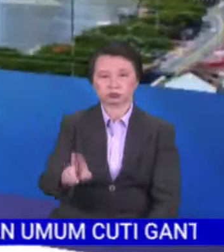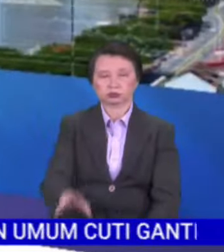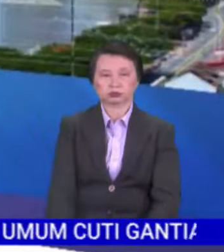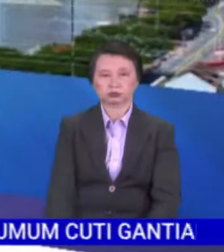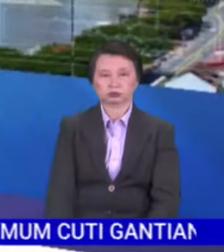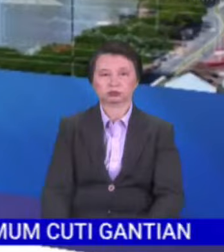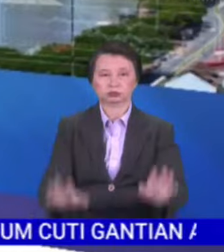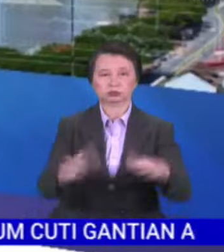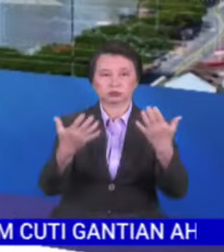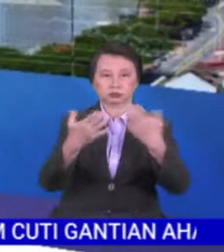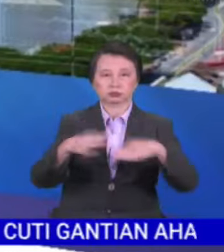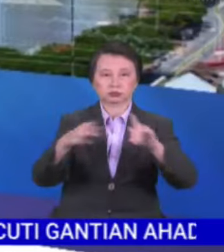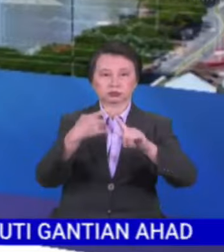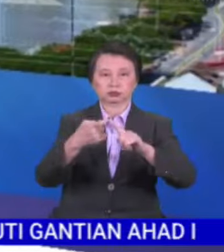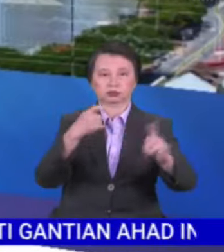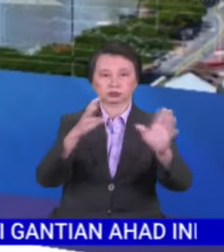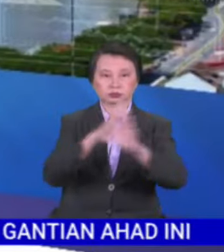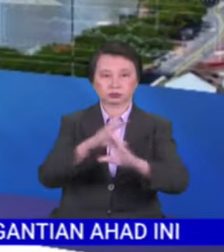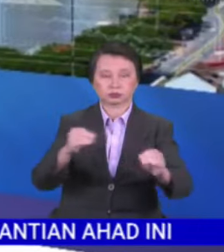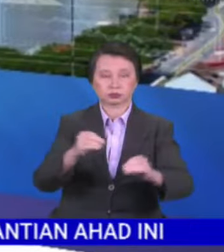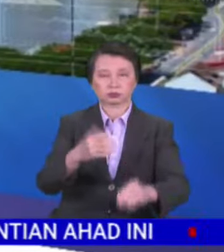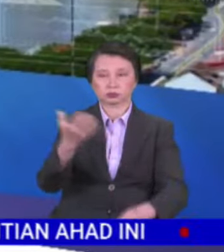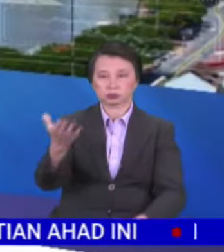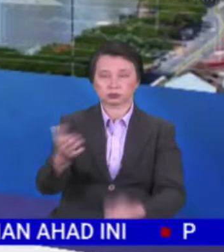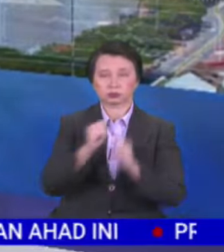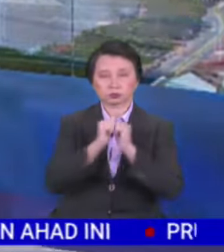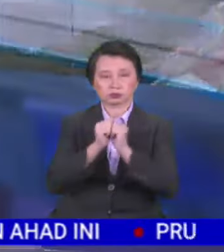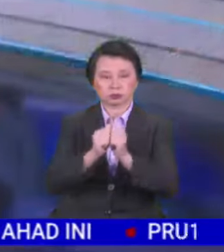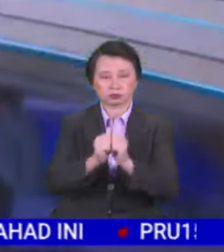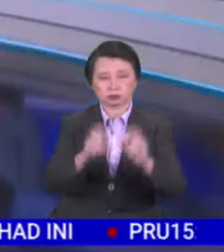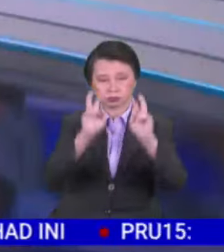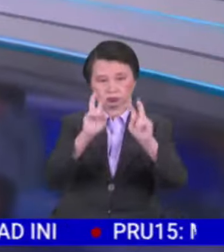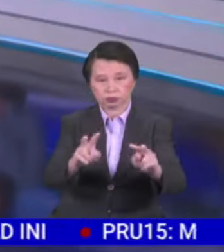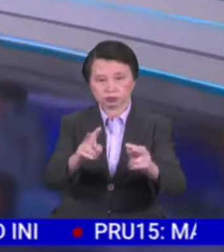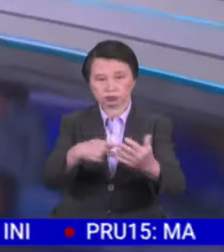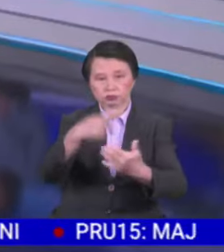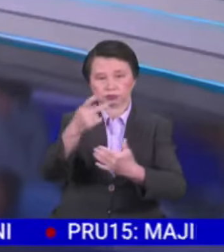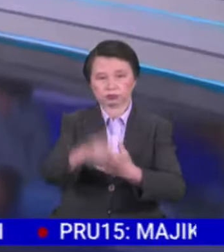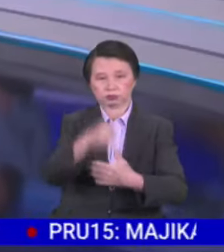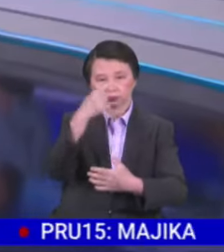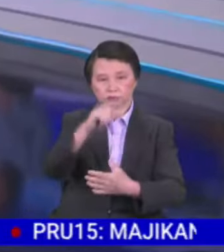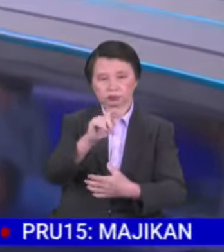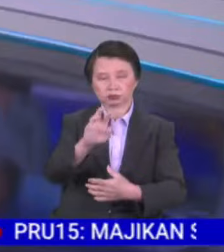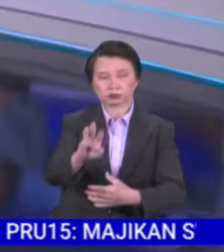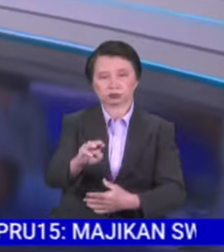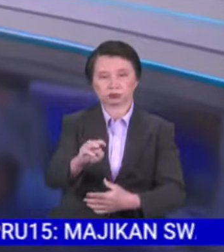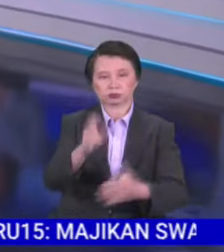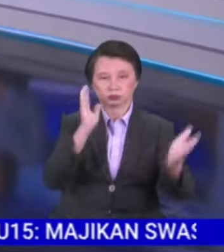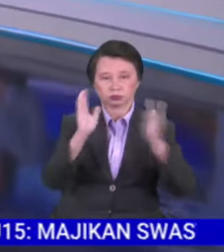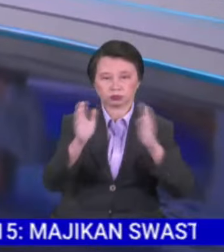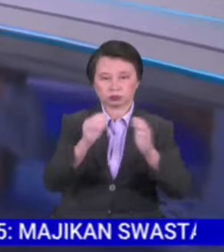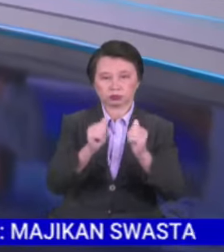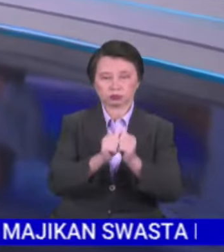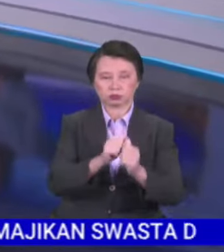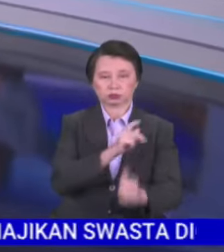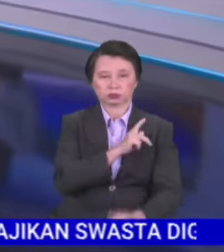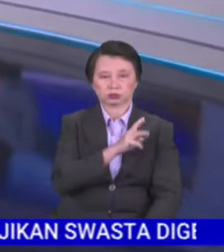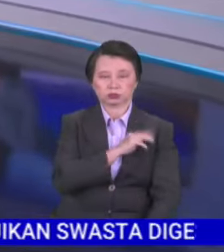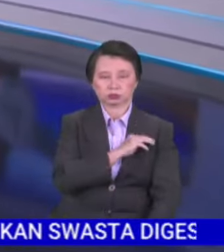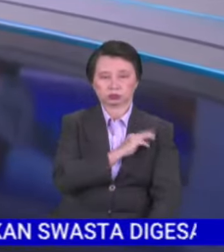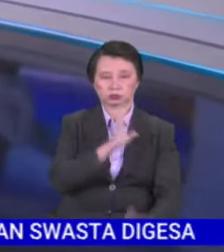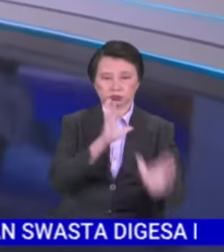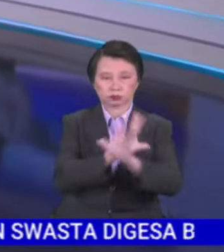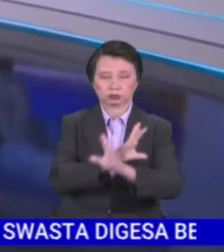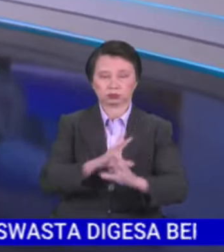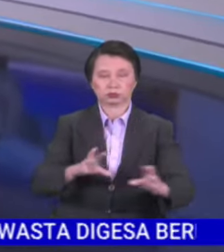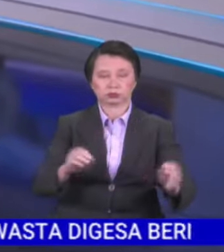Dengan itu, sekian berita dari Sarawak. Saudara, sama-sama kita saksikan program Untukmu Malaysia bersama Premier Sarawak Datuk